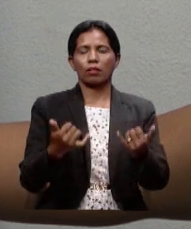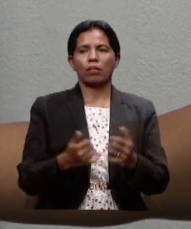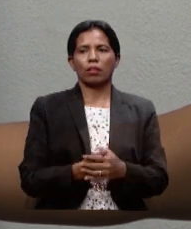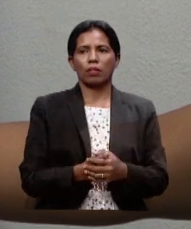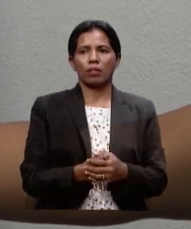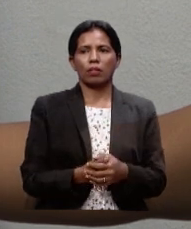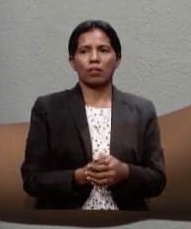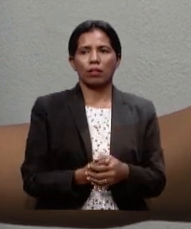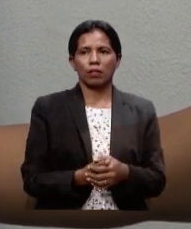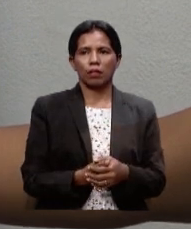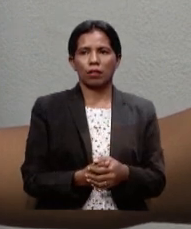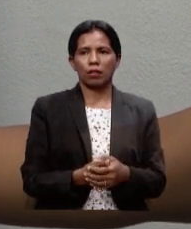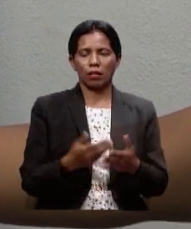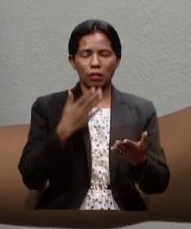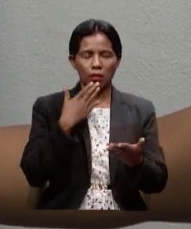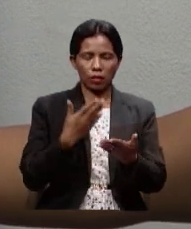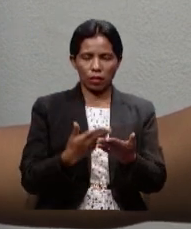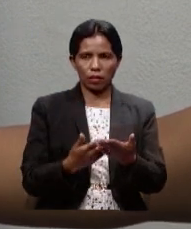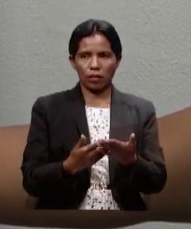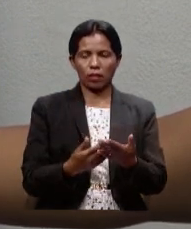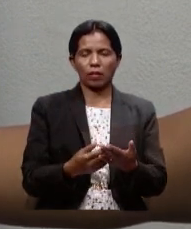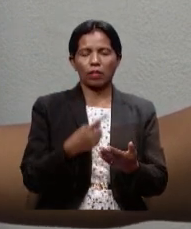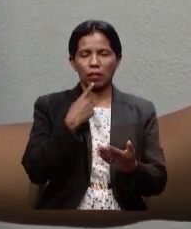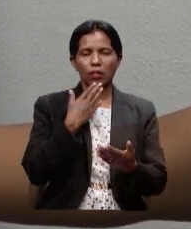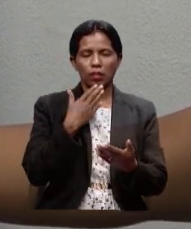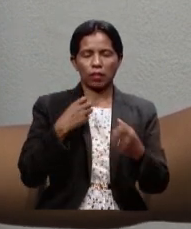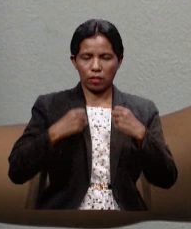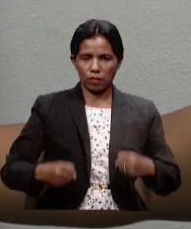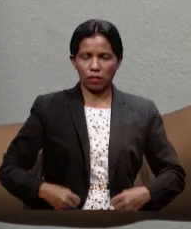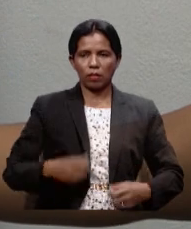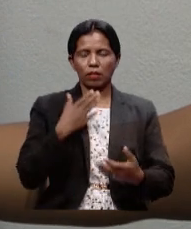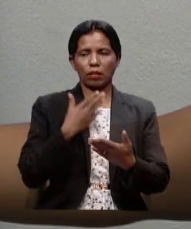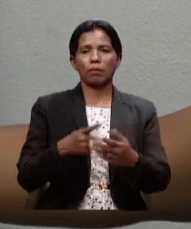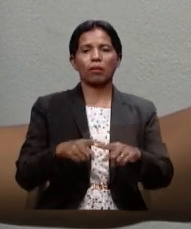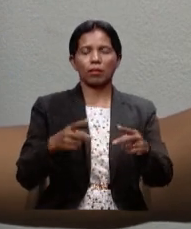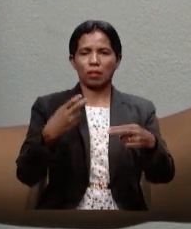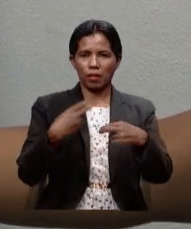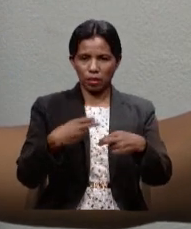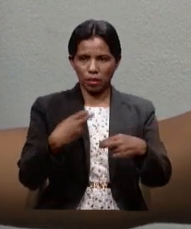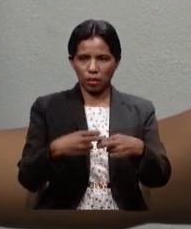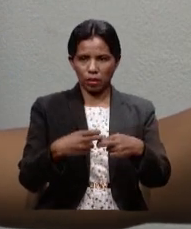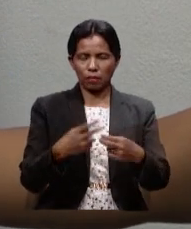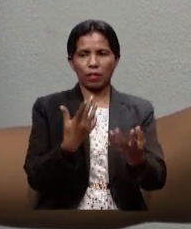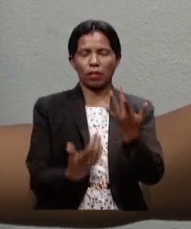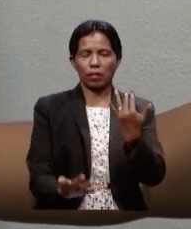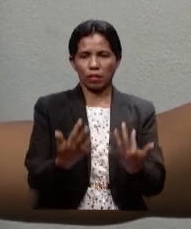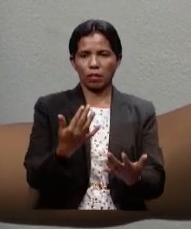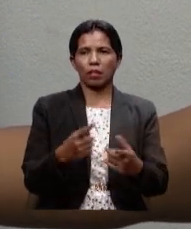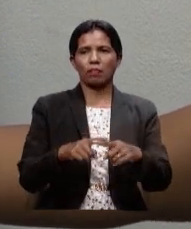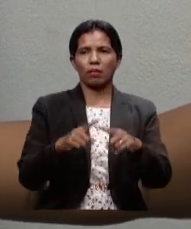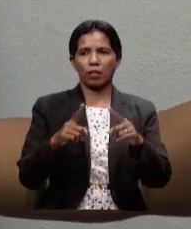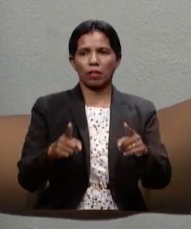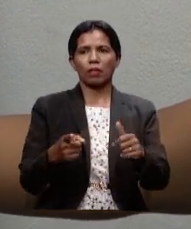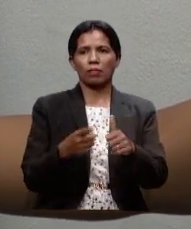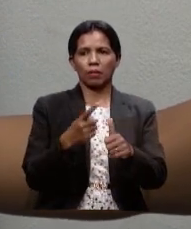condição dia masa tua tete katak be ya risku ba be ahihang ni ya